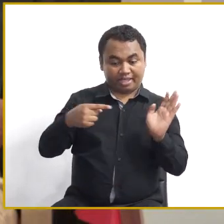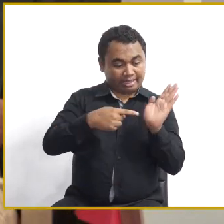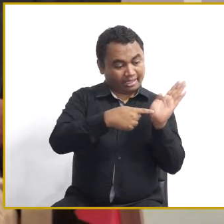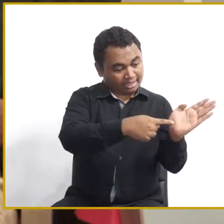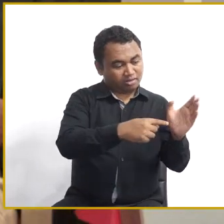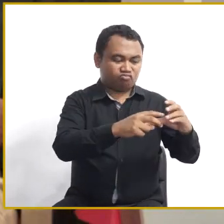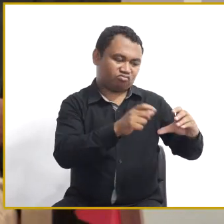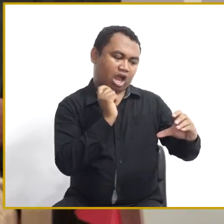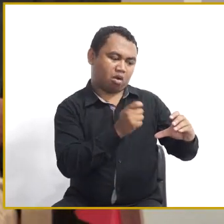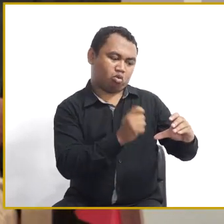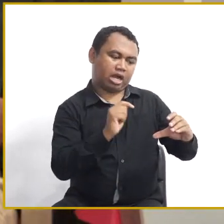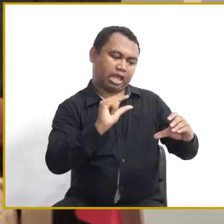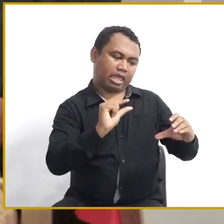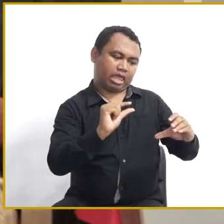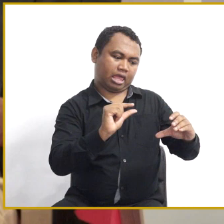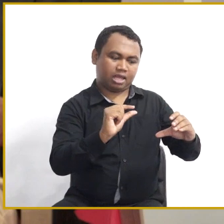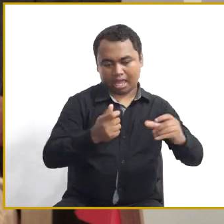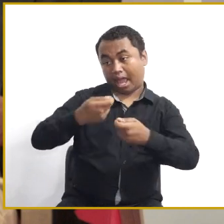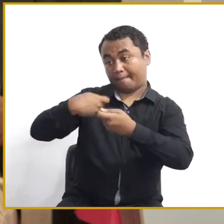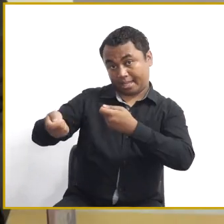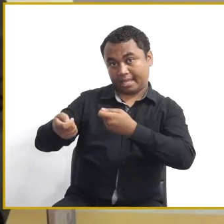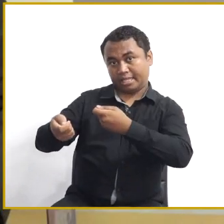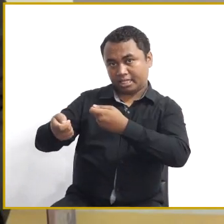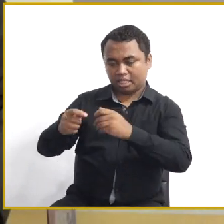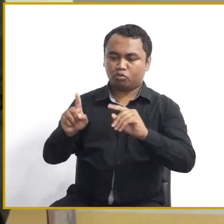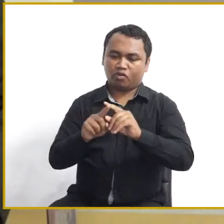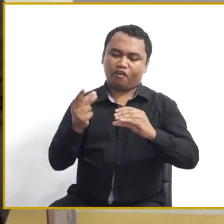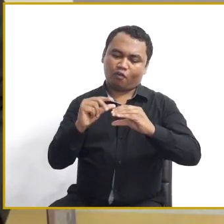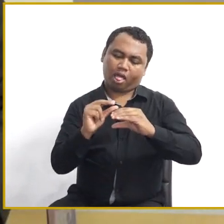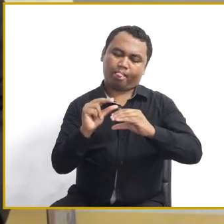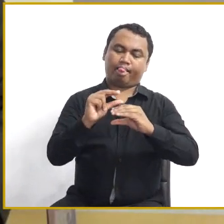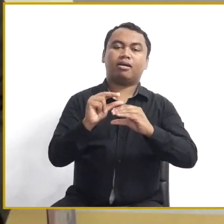na bobar aquele dia. Tem tudo na na bobar quase nacional valor ajuste.